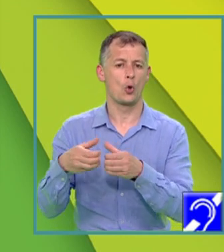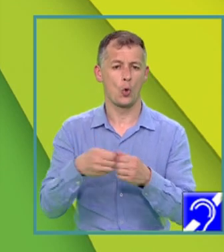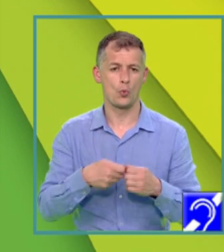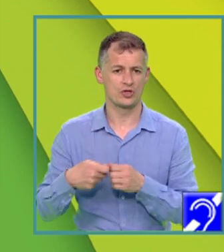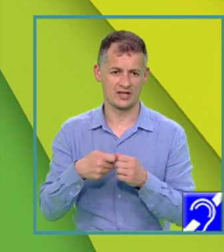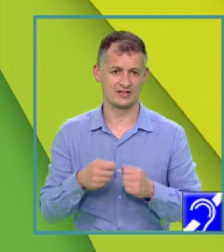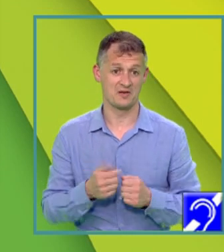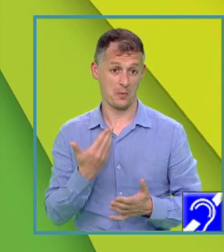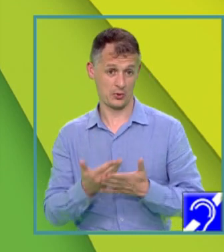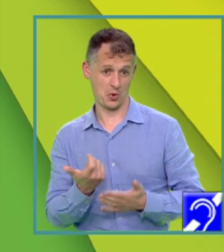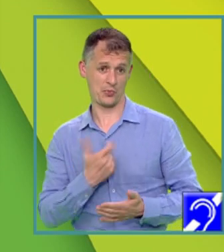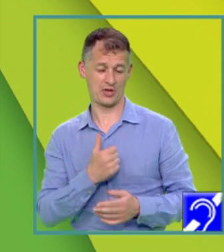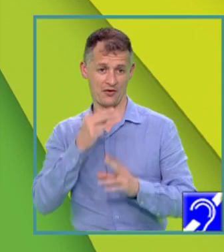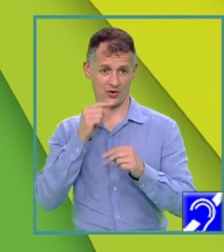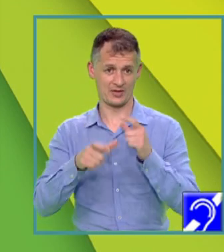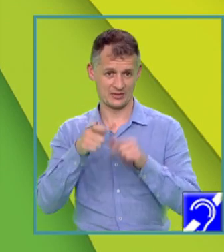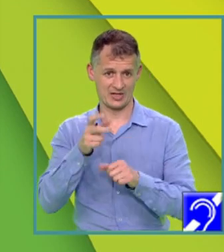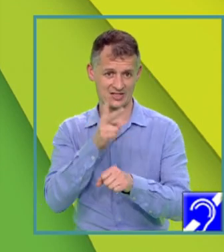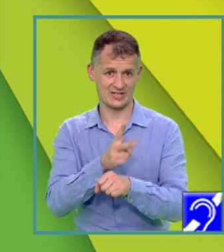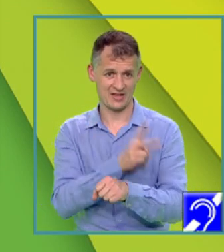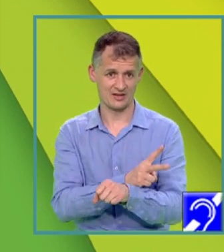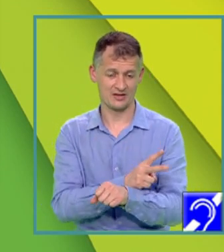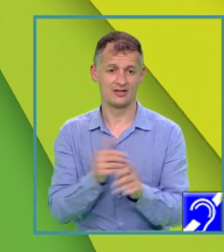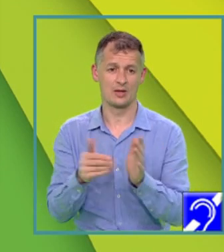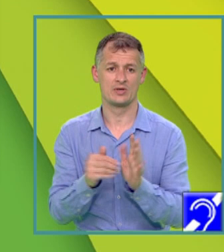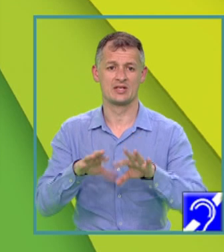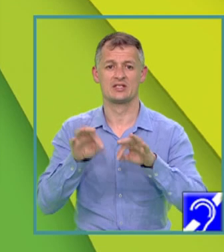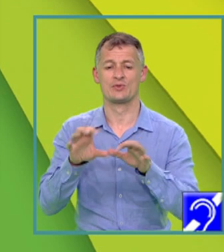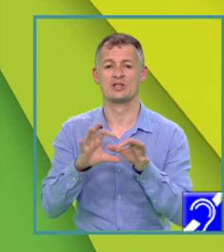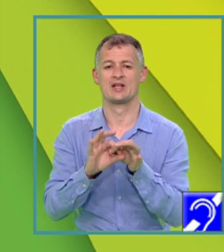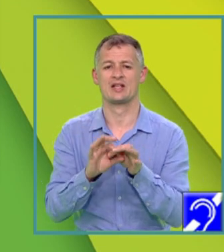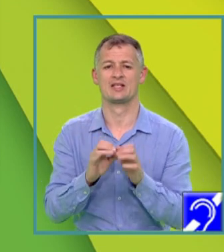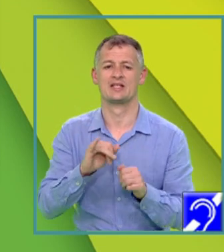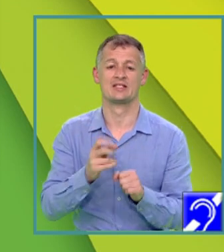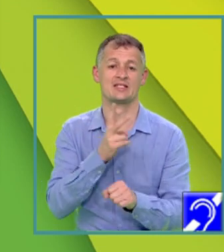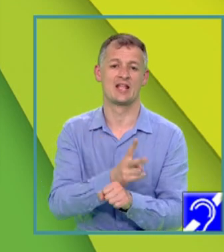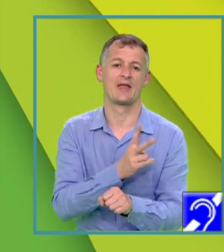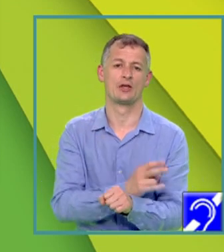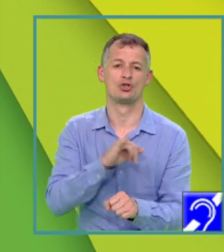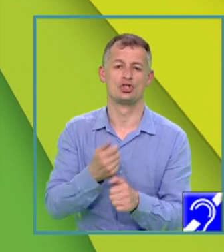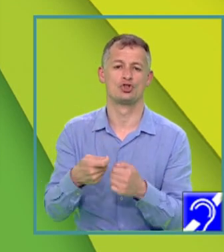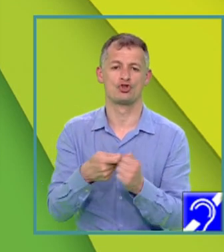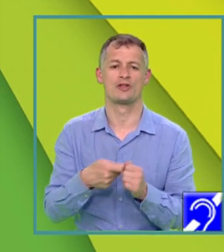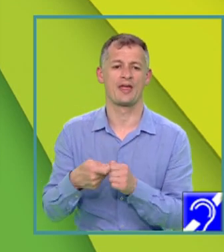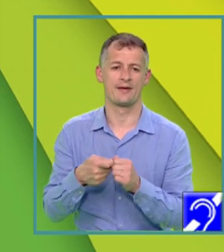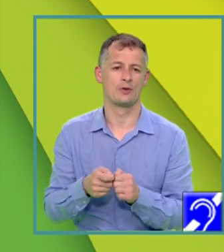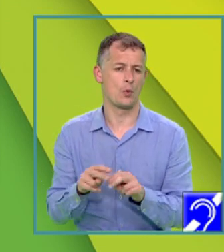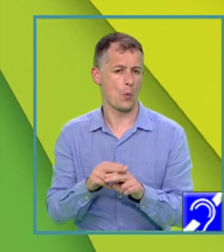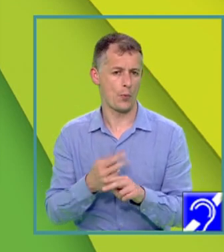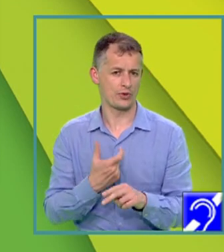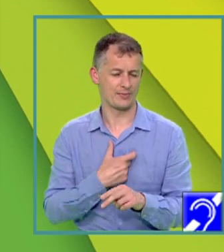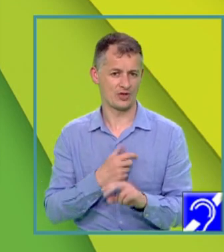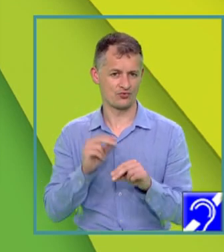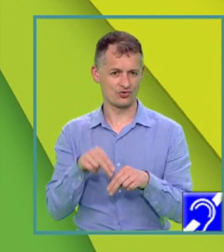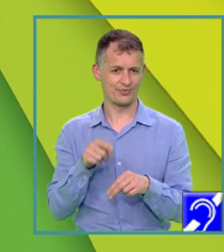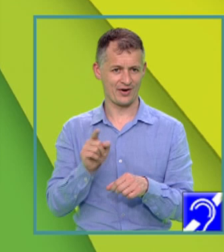Ca să putem discuta despre stat, trebuie să identificăm această relație, stat și societate. Cum putem să